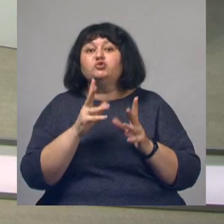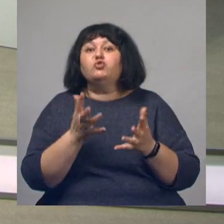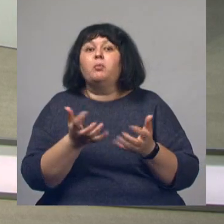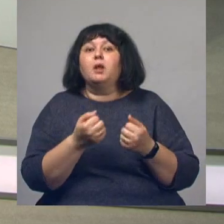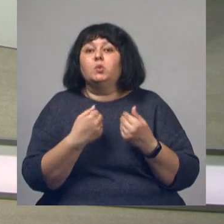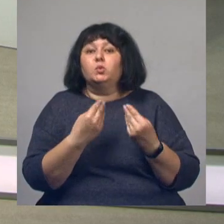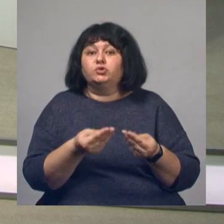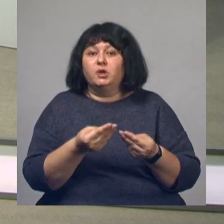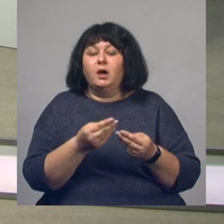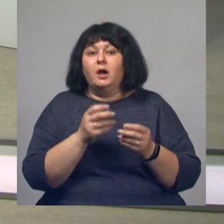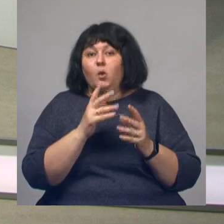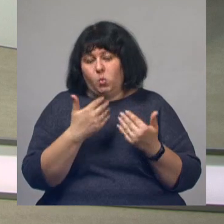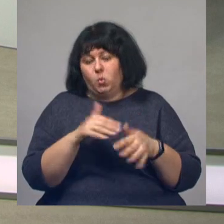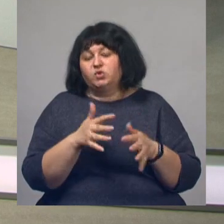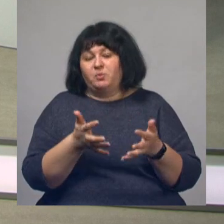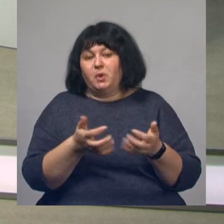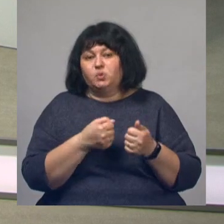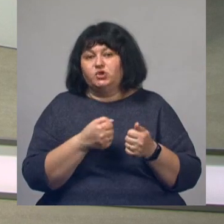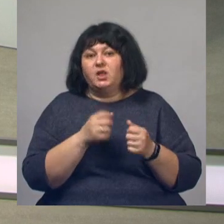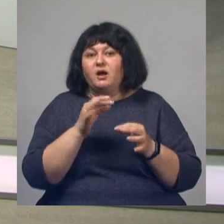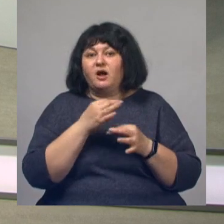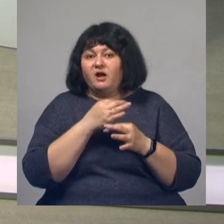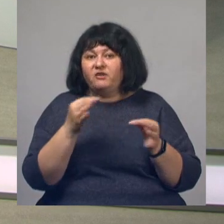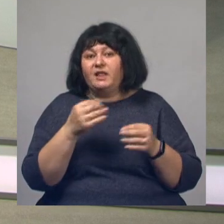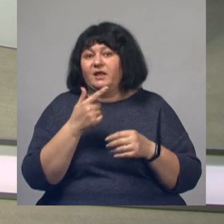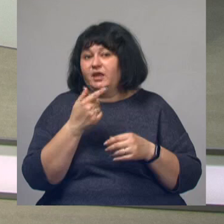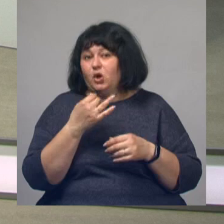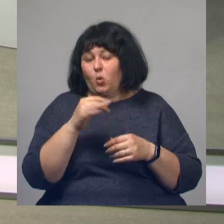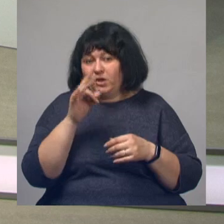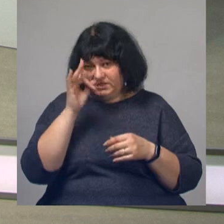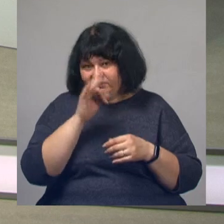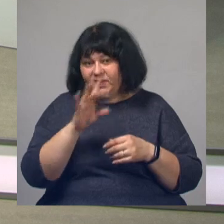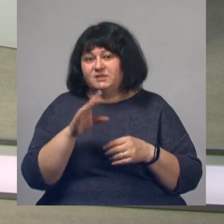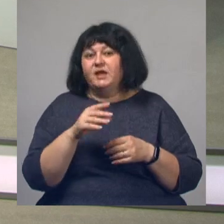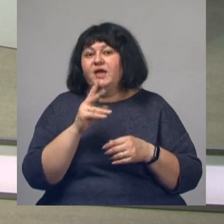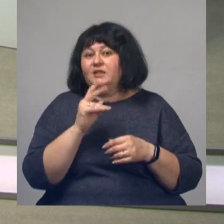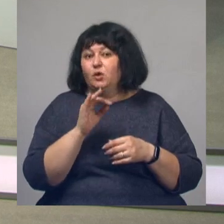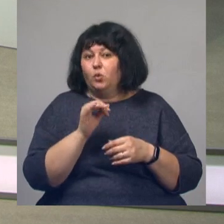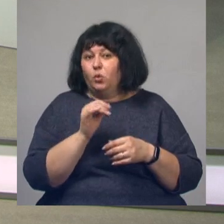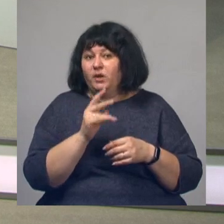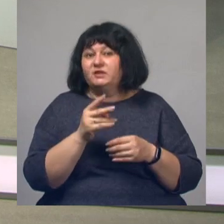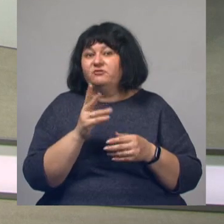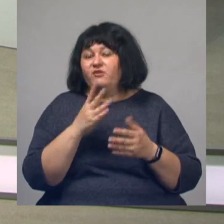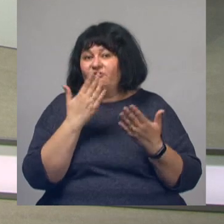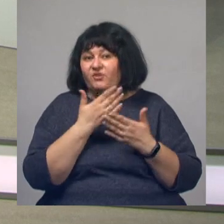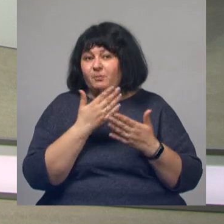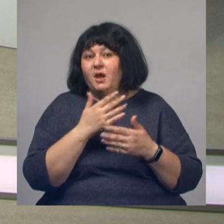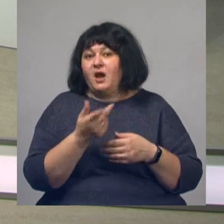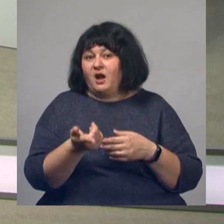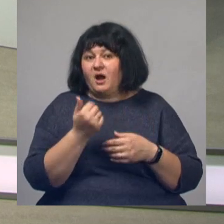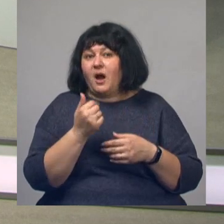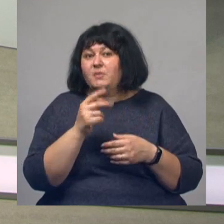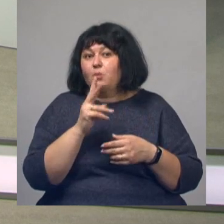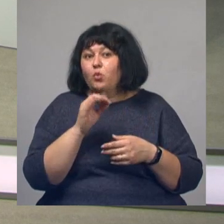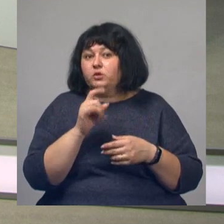получила. Как говорил небезызвестный герой, сыгранный Никулиным в фильме «Ко мне Мухтар», а что